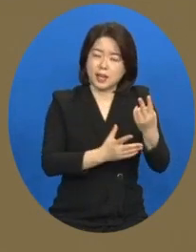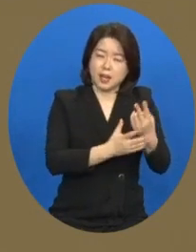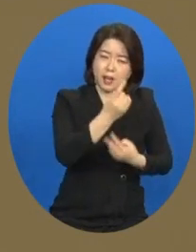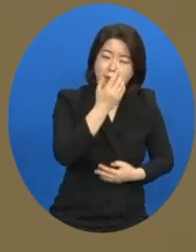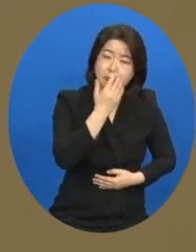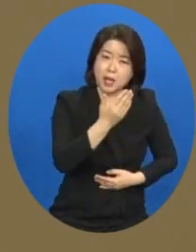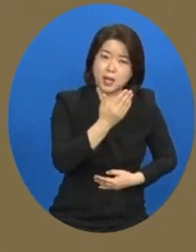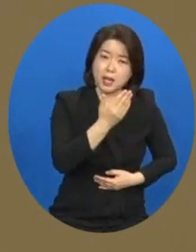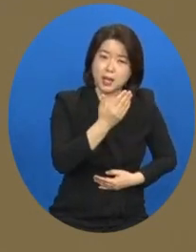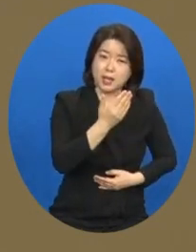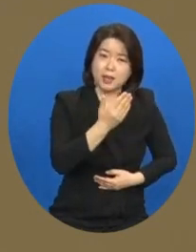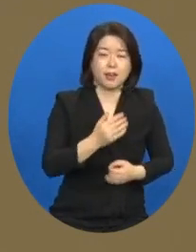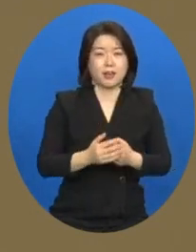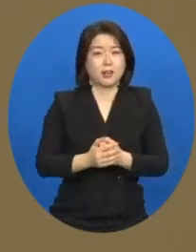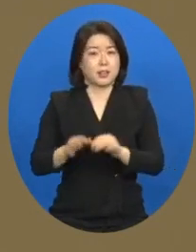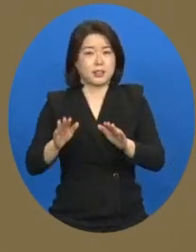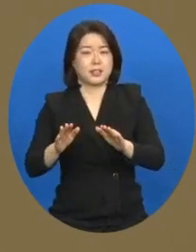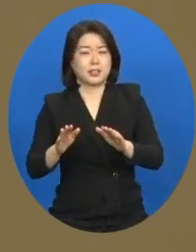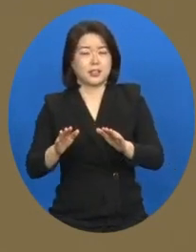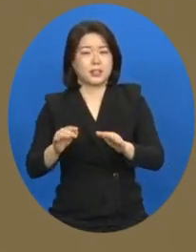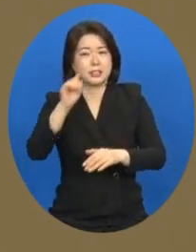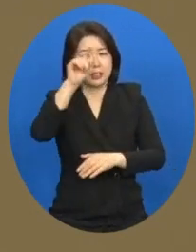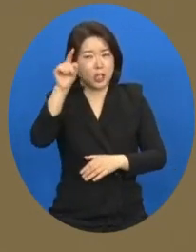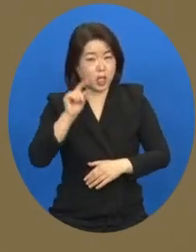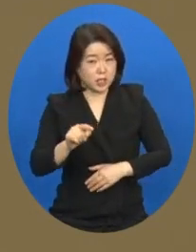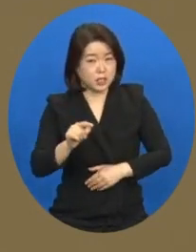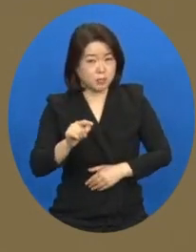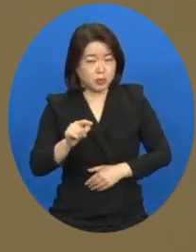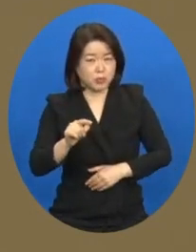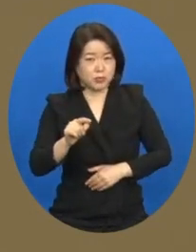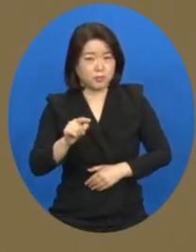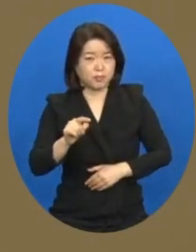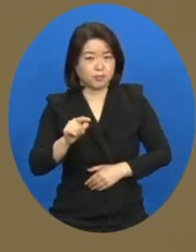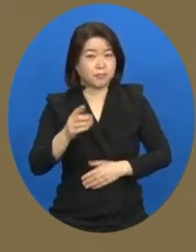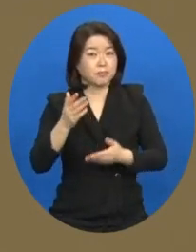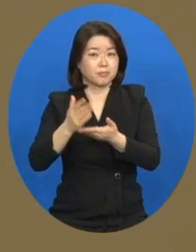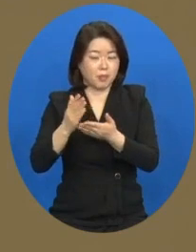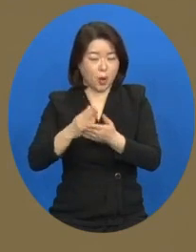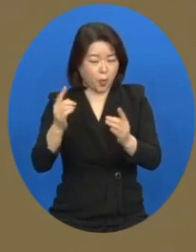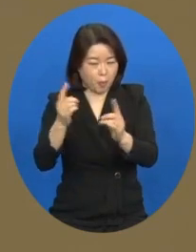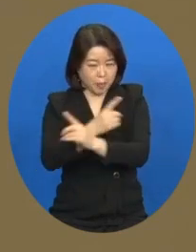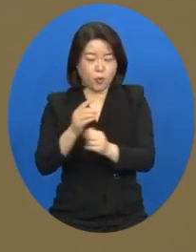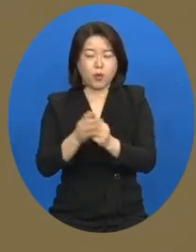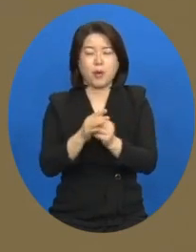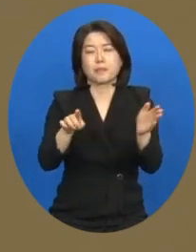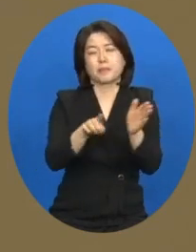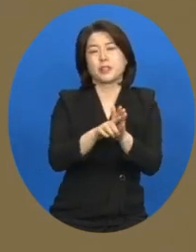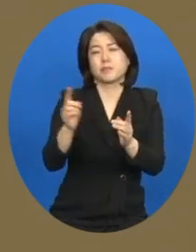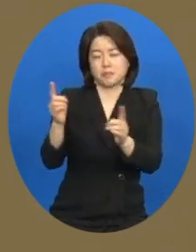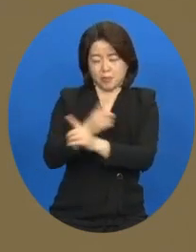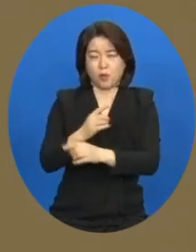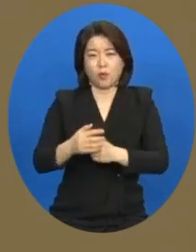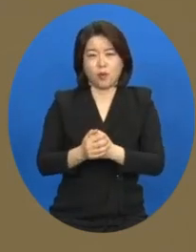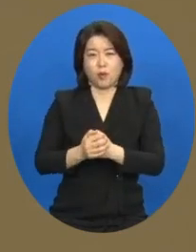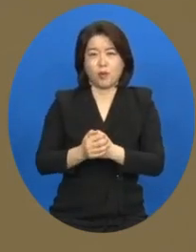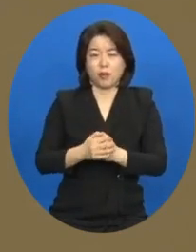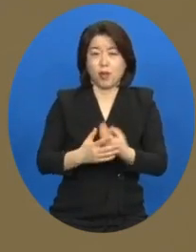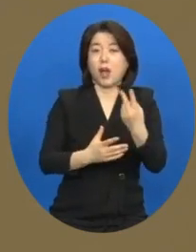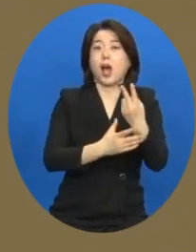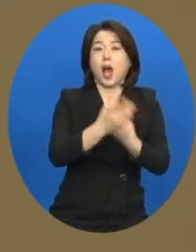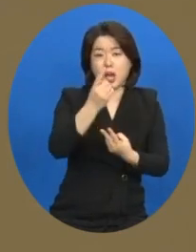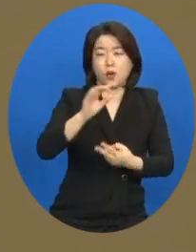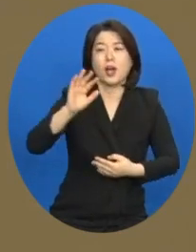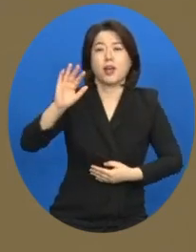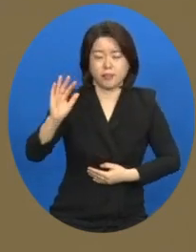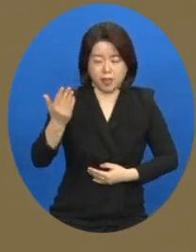있을까요? 이제는 그런 질문에서 이제 믿음을 바꿔야 돼요. 하나